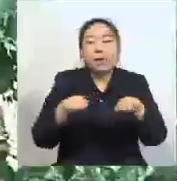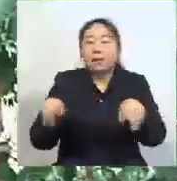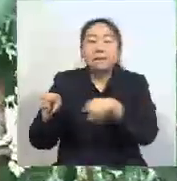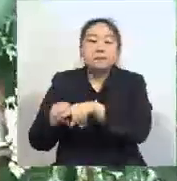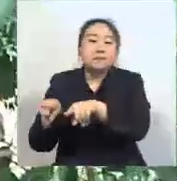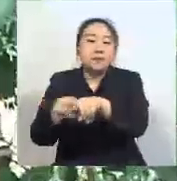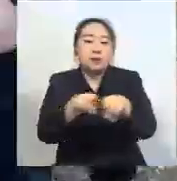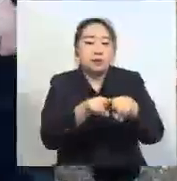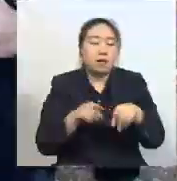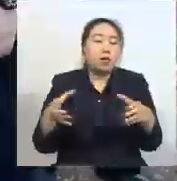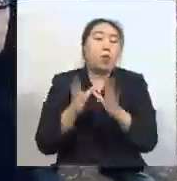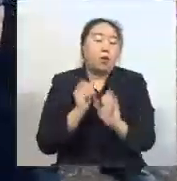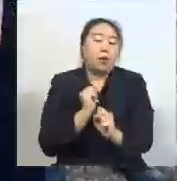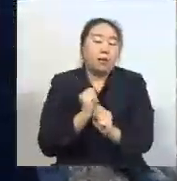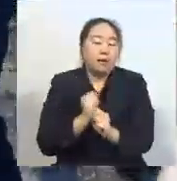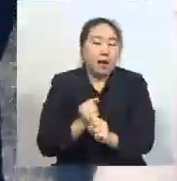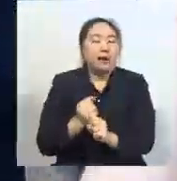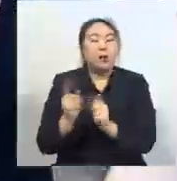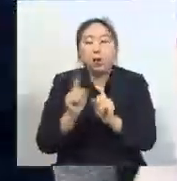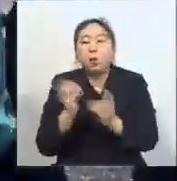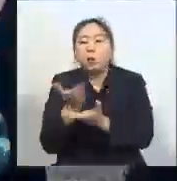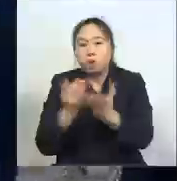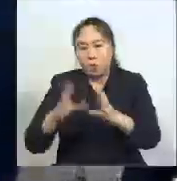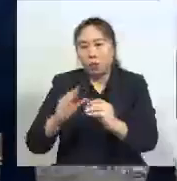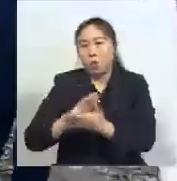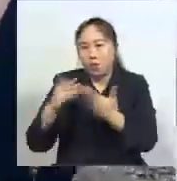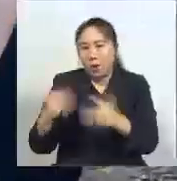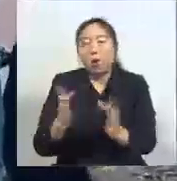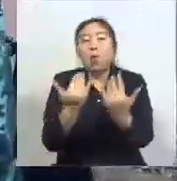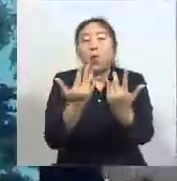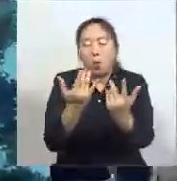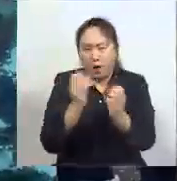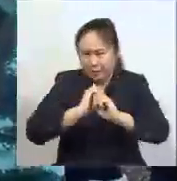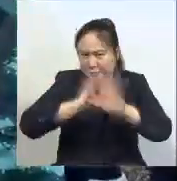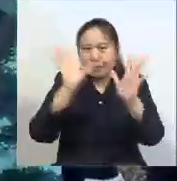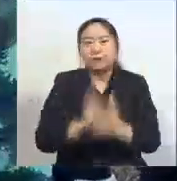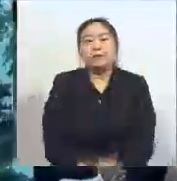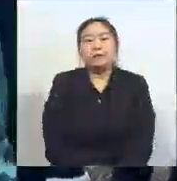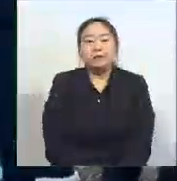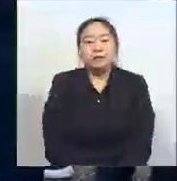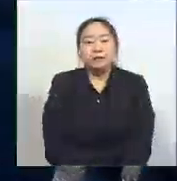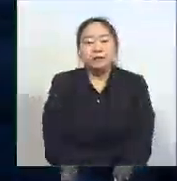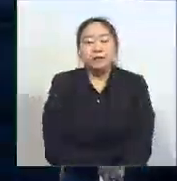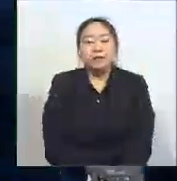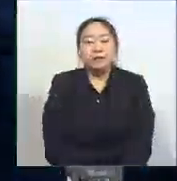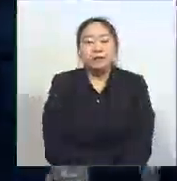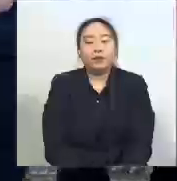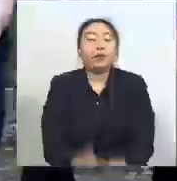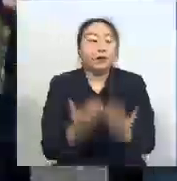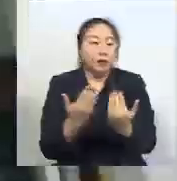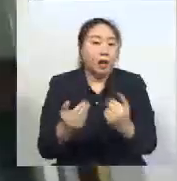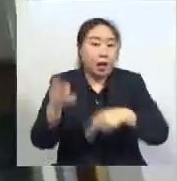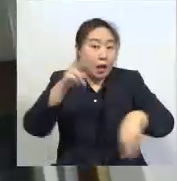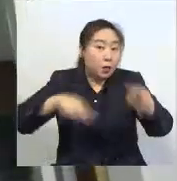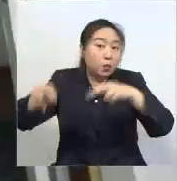ที่คณะทำงานได้หารือกันไว้ซึ่งจะได้ความชัดเจนแม่นยำค่ะ โดยผลการตรวจค้น